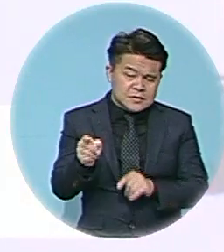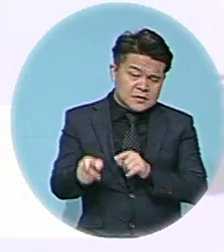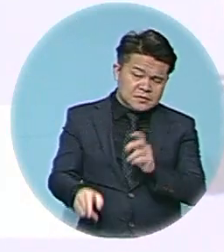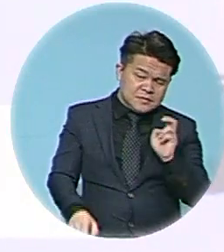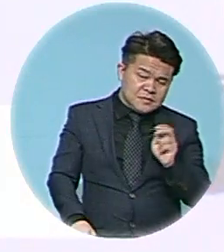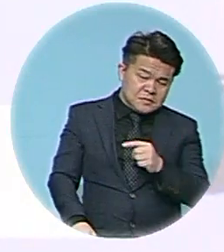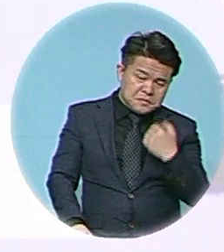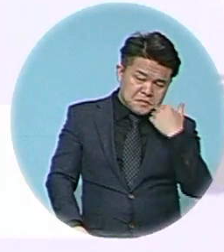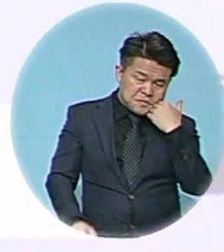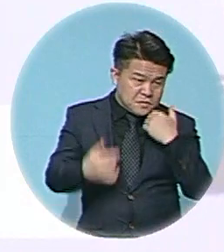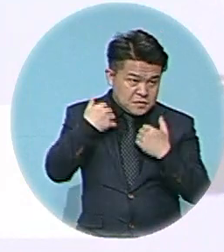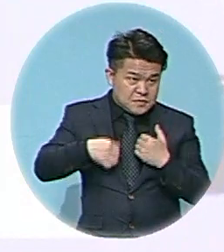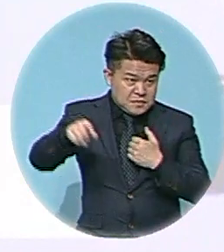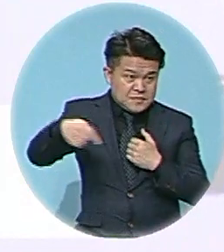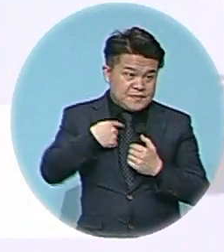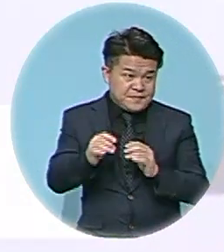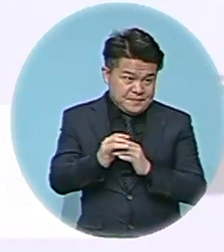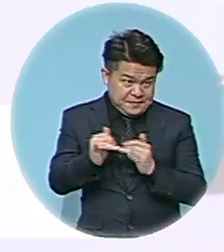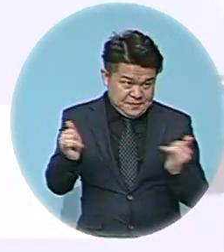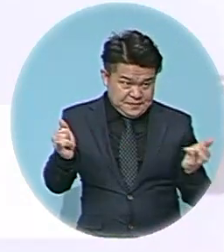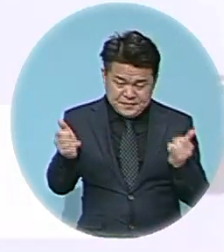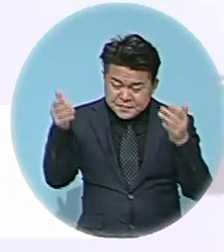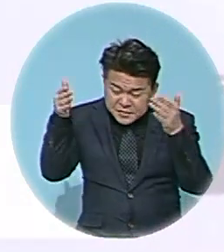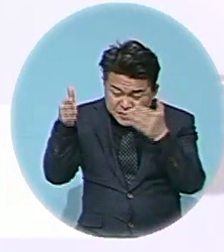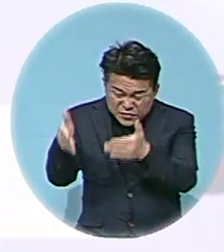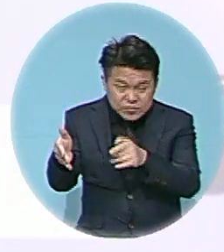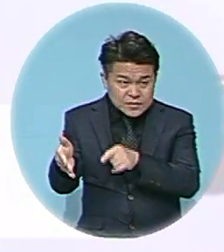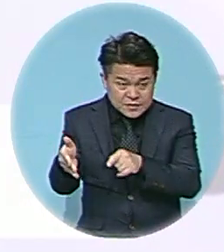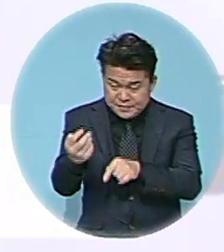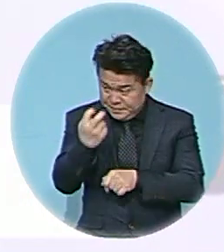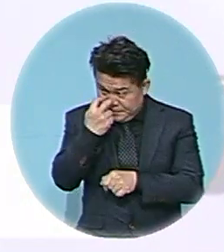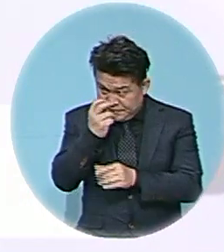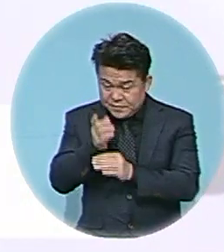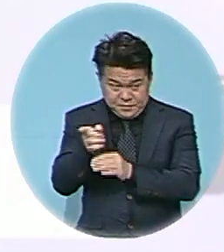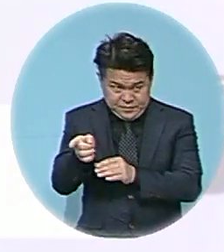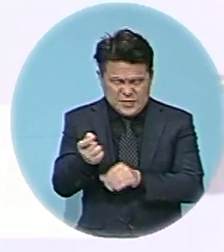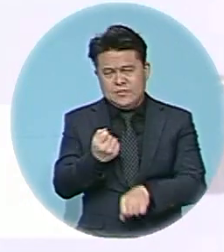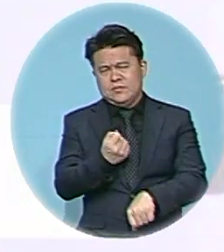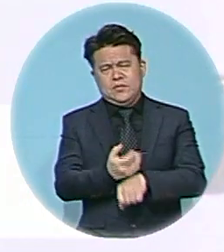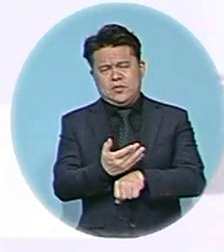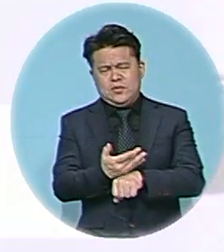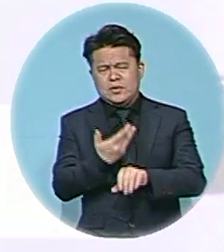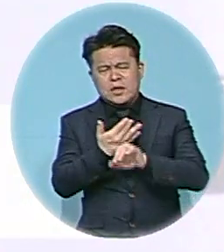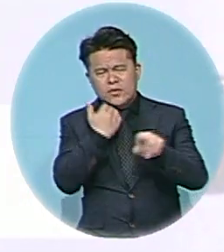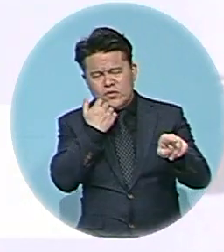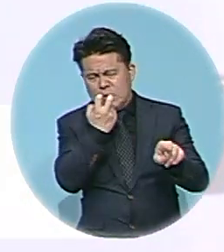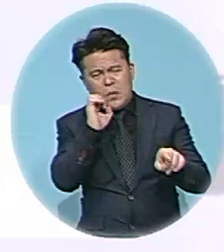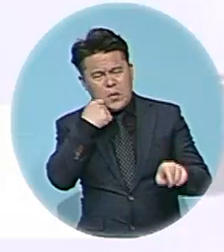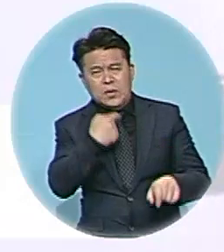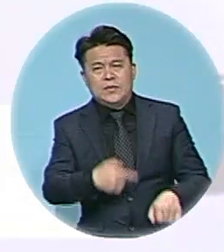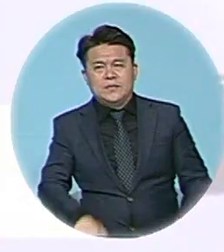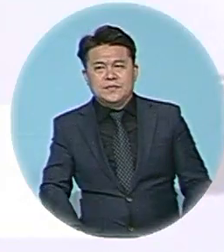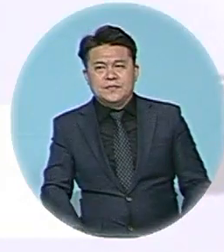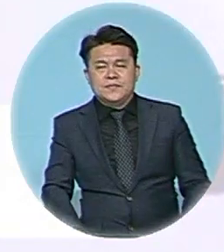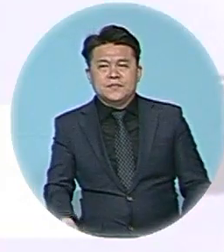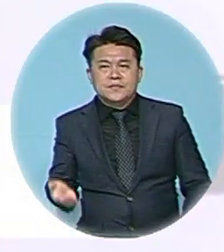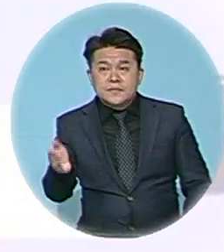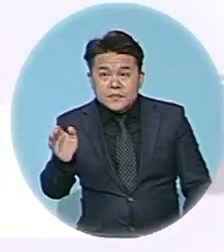예상이 되는 중국을 다녀온 의심 환자에 초점을 맞춰서 검사가 진행될 수밖에 없는 상황입니다.